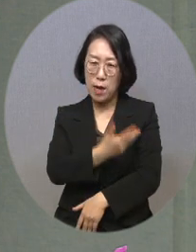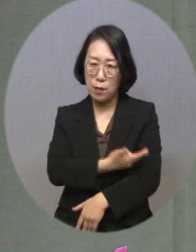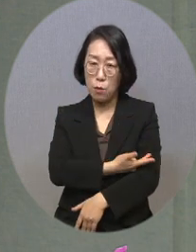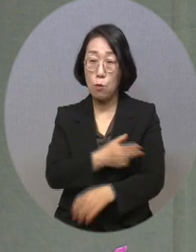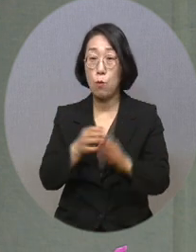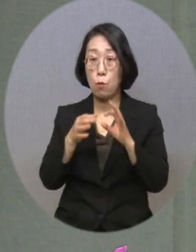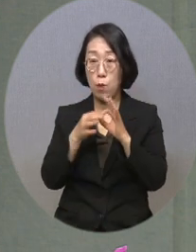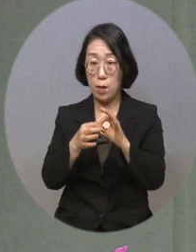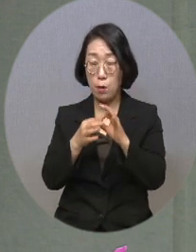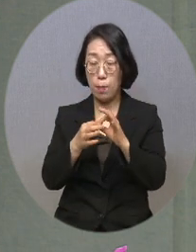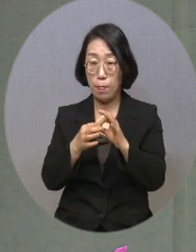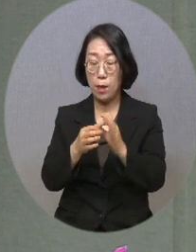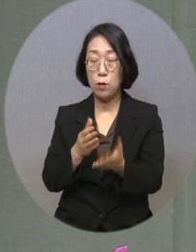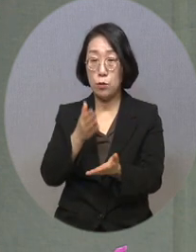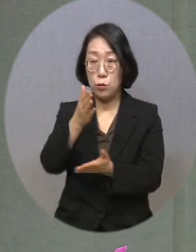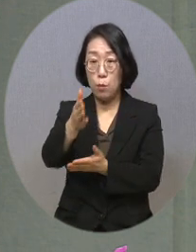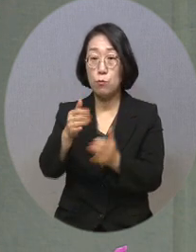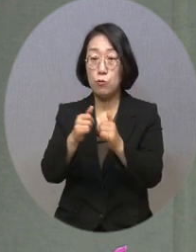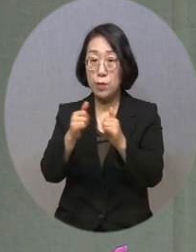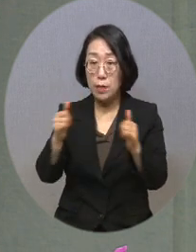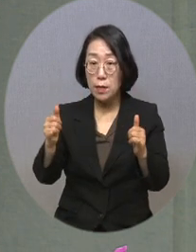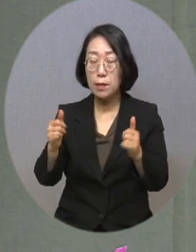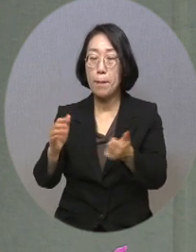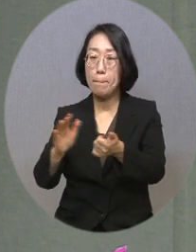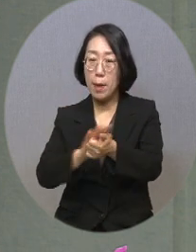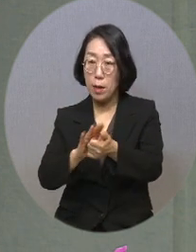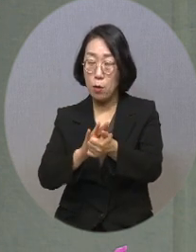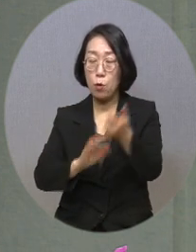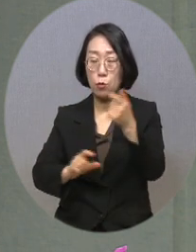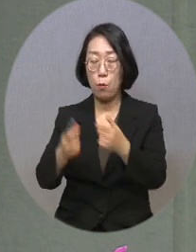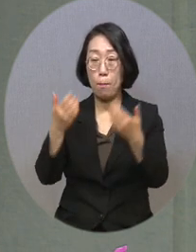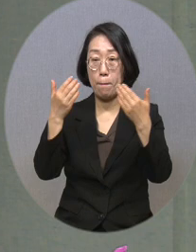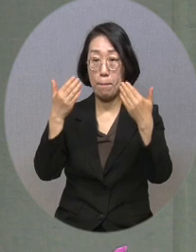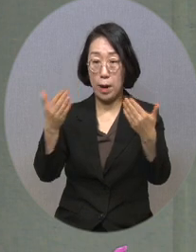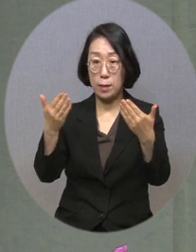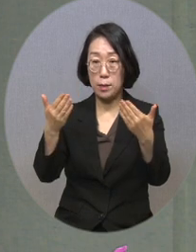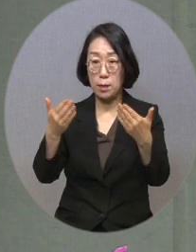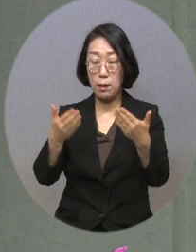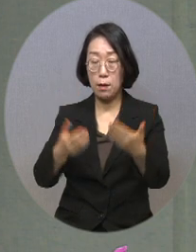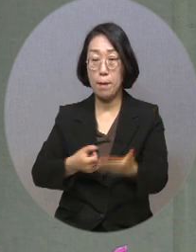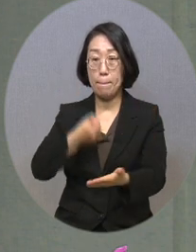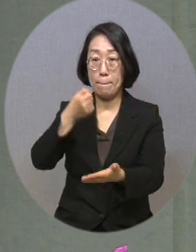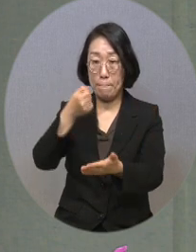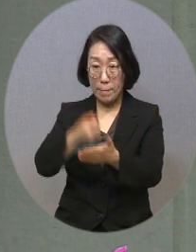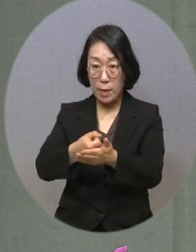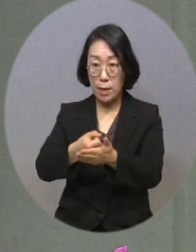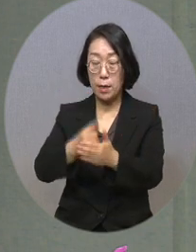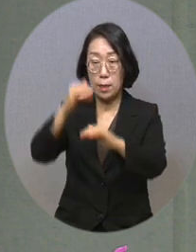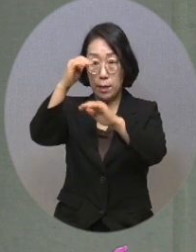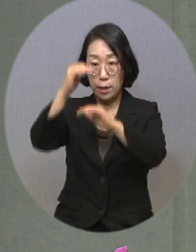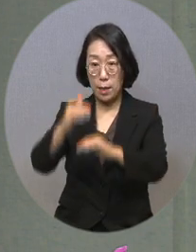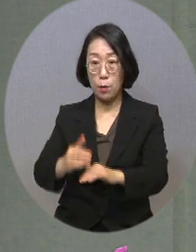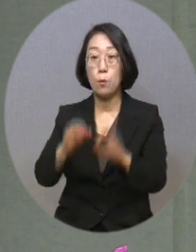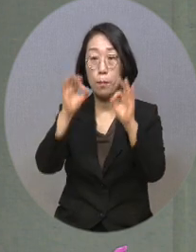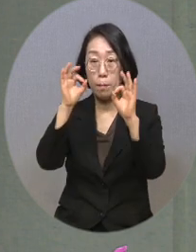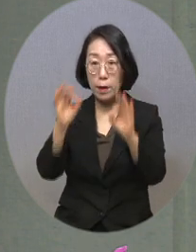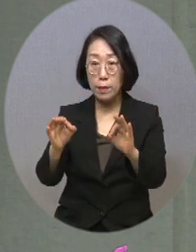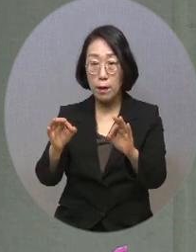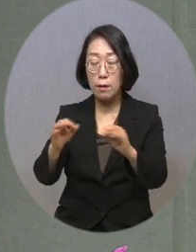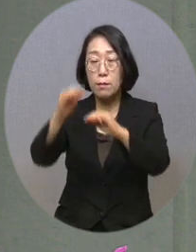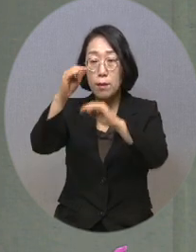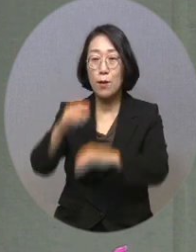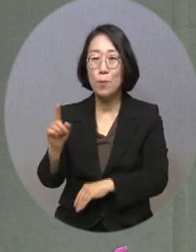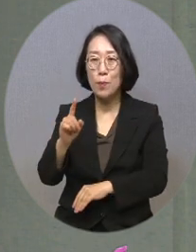전문 직종에 대한 배려가 네. 예, 확실하게 또 결정이 됐다 이런 내용 같은데 네. 그거 좀